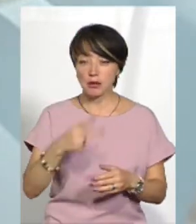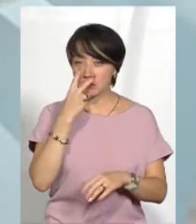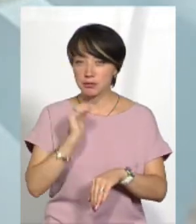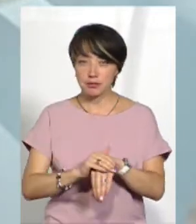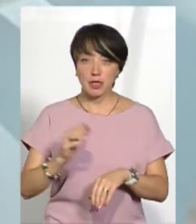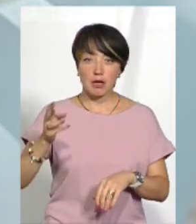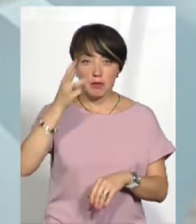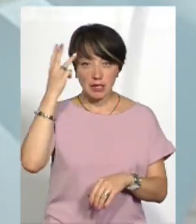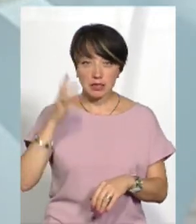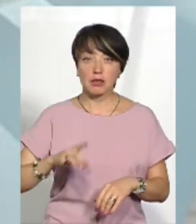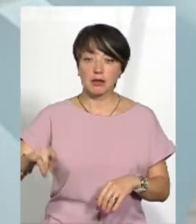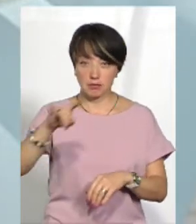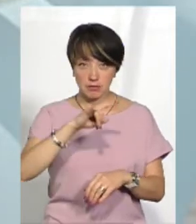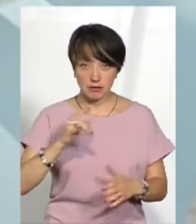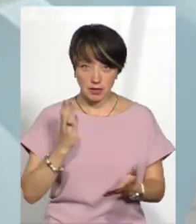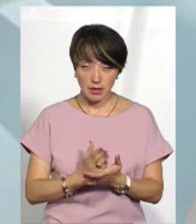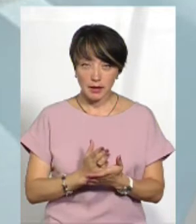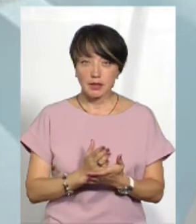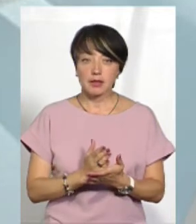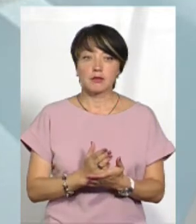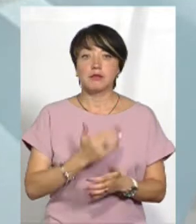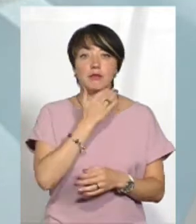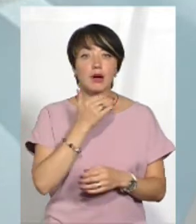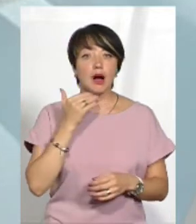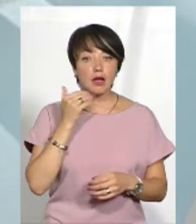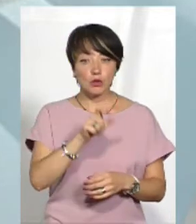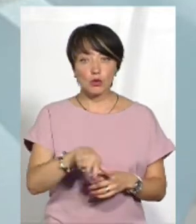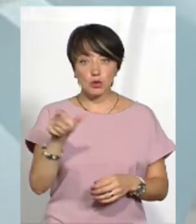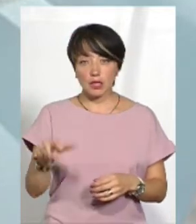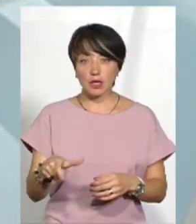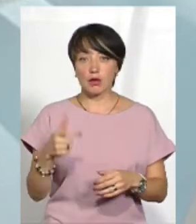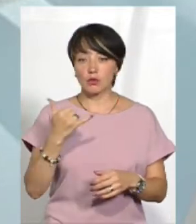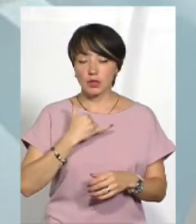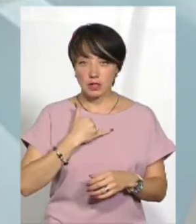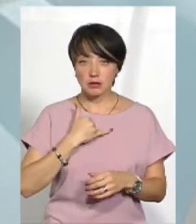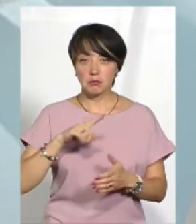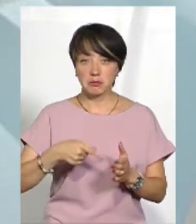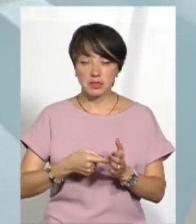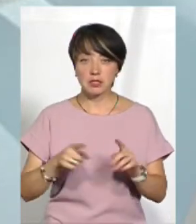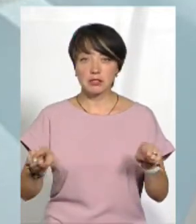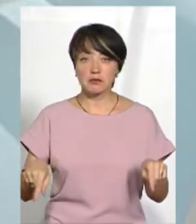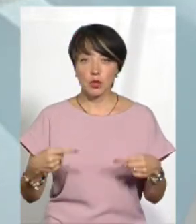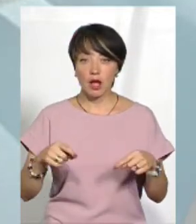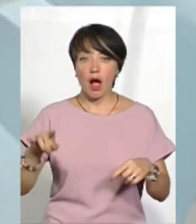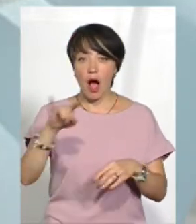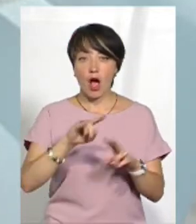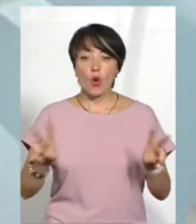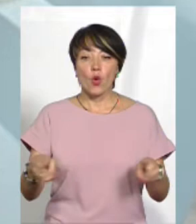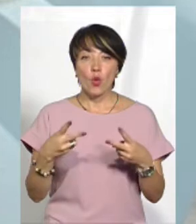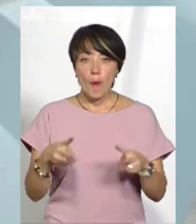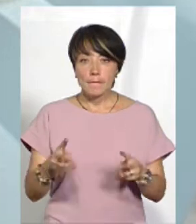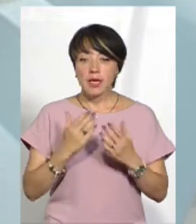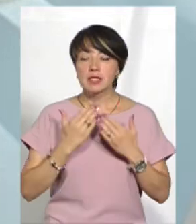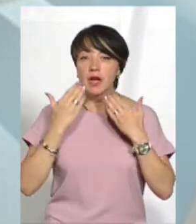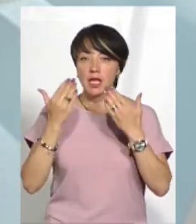замітили, що на Хмельницькому літають літаки. От багато хмельничан сьогодні вже на Хмельницькому створений аероклуб, до якого